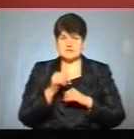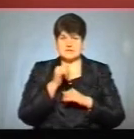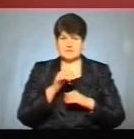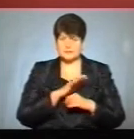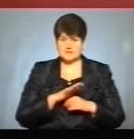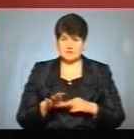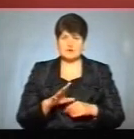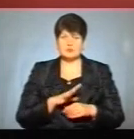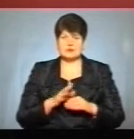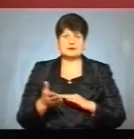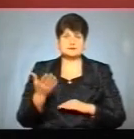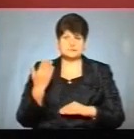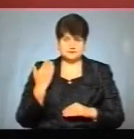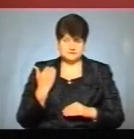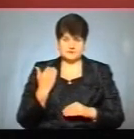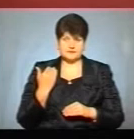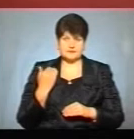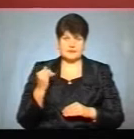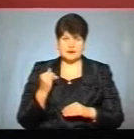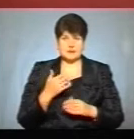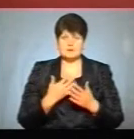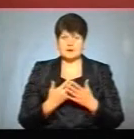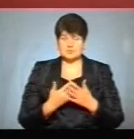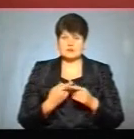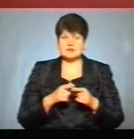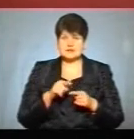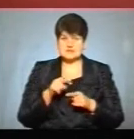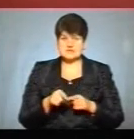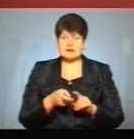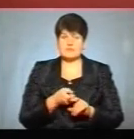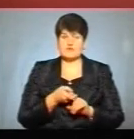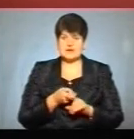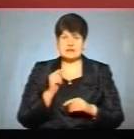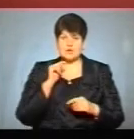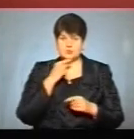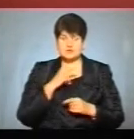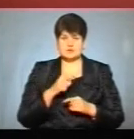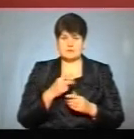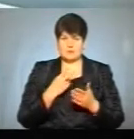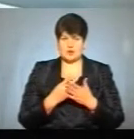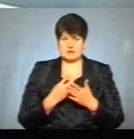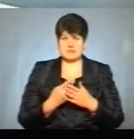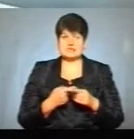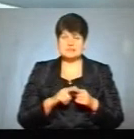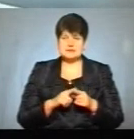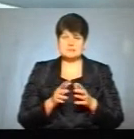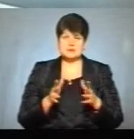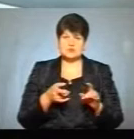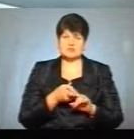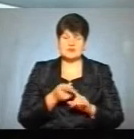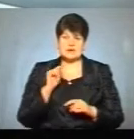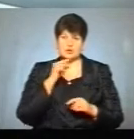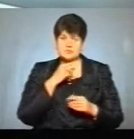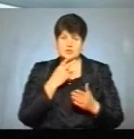була і до цього, і... Мабуть, це швидше пов'язано з економічними показниками. Ну, скоріше всього, що це пов'язано з економічним